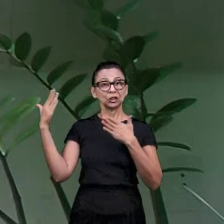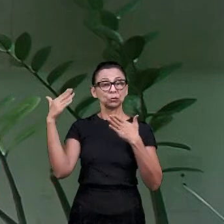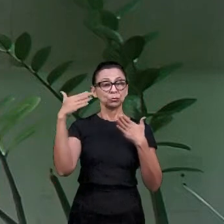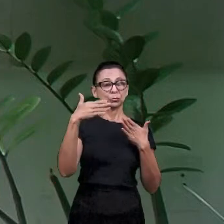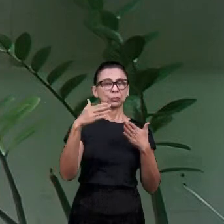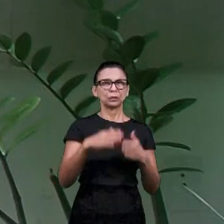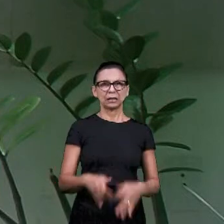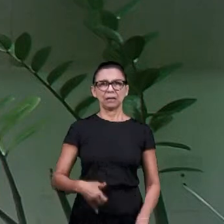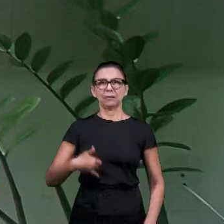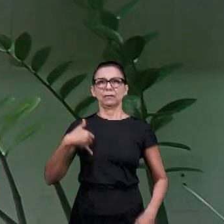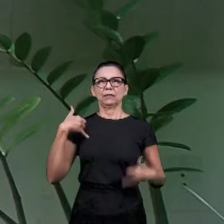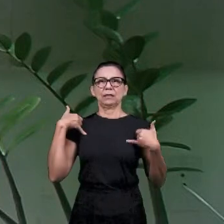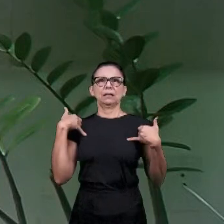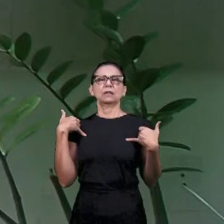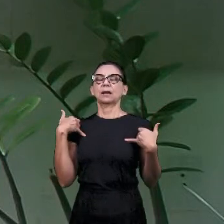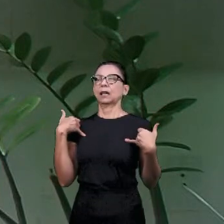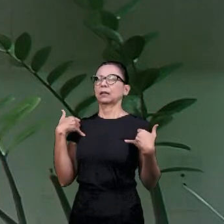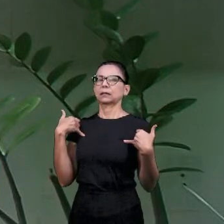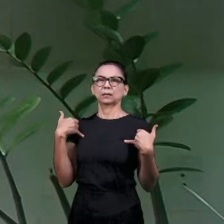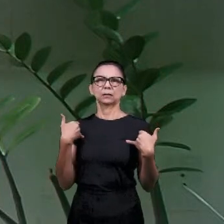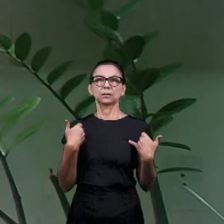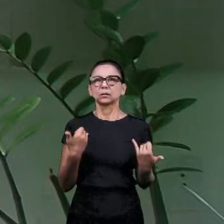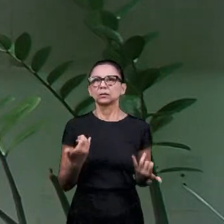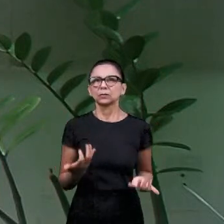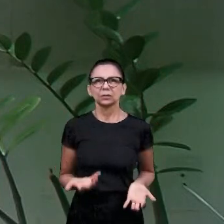la Trinité, c'est le vaniteux,